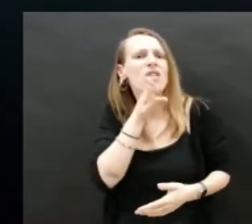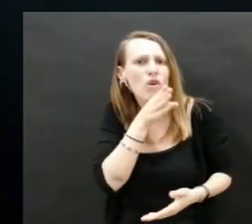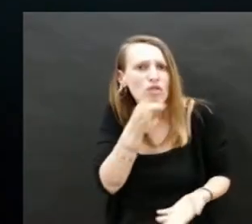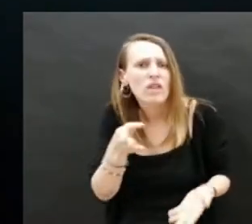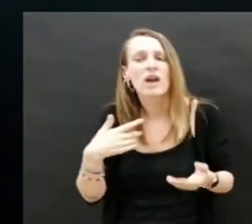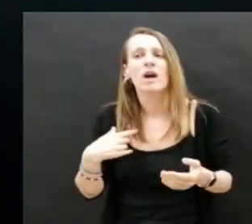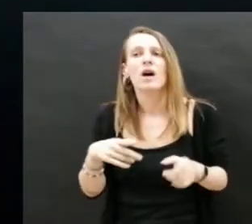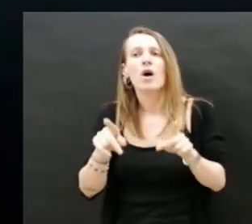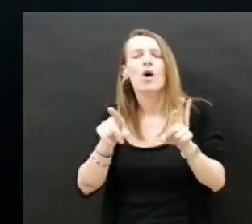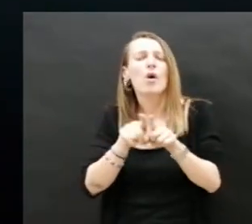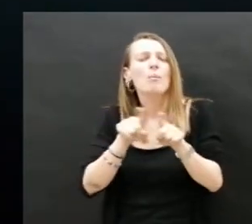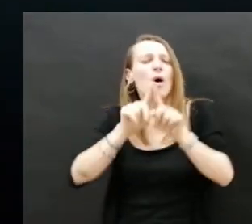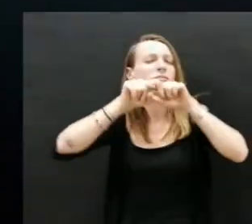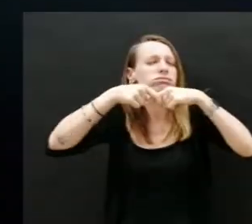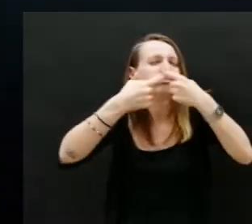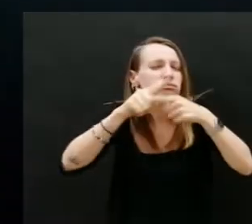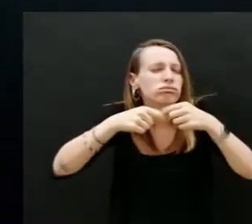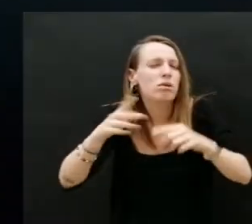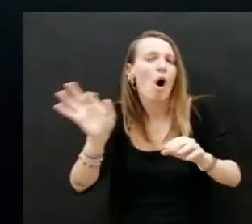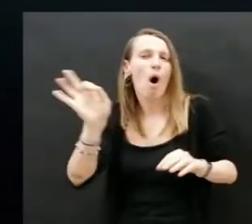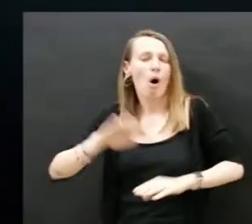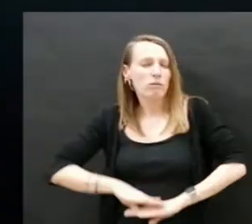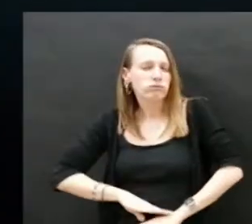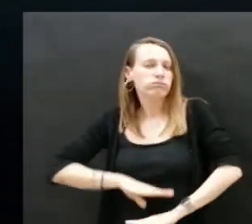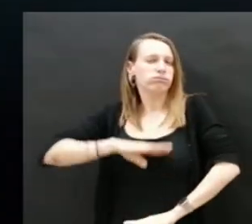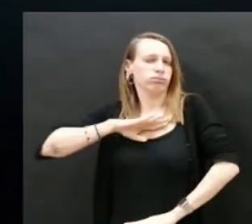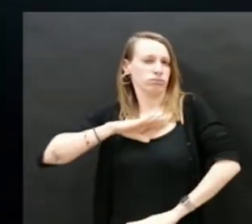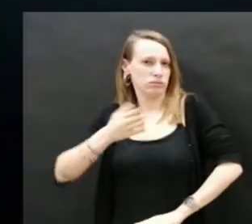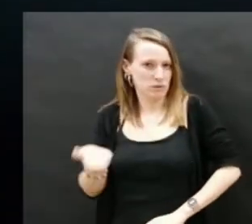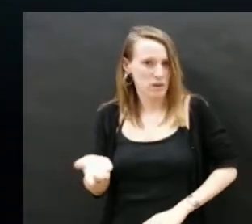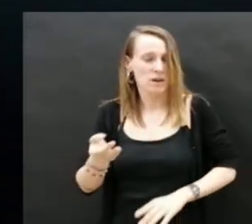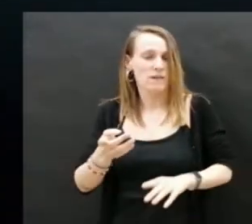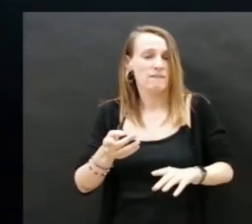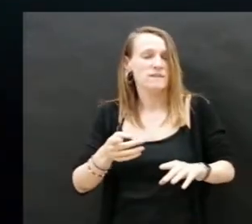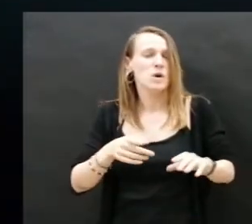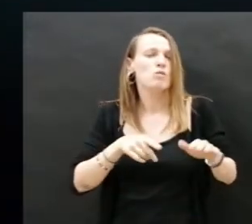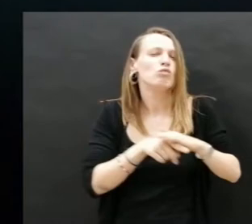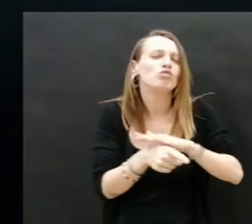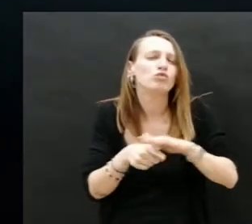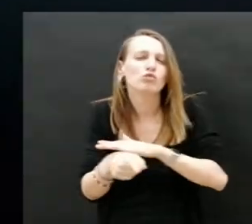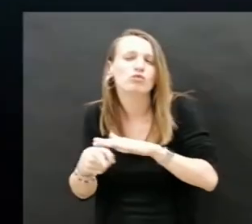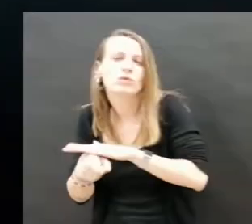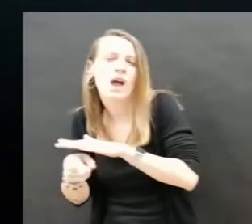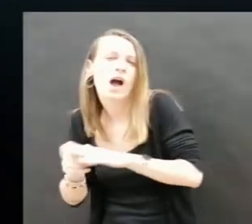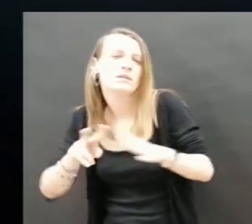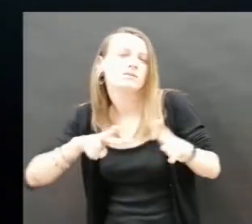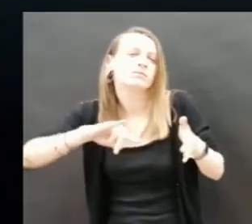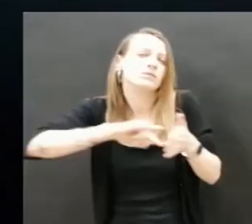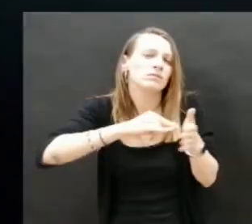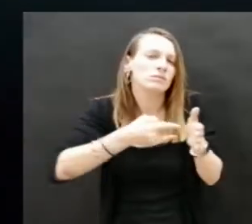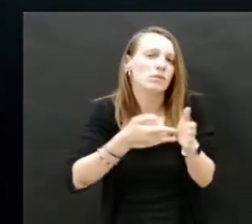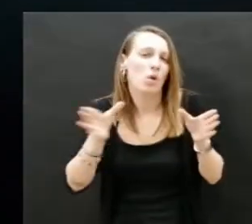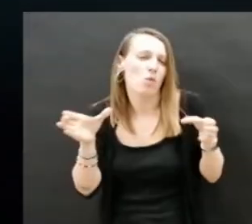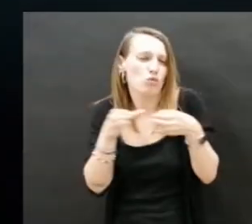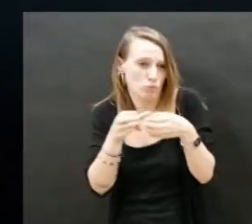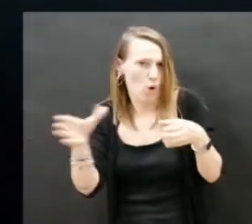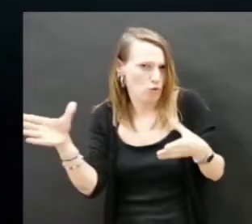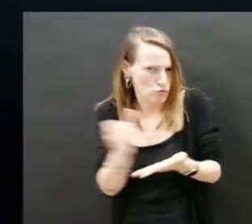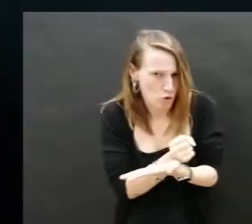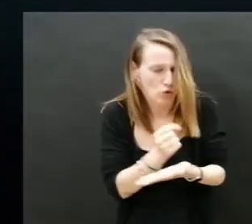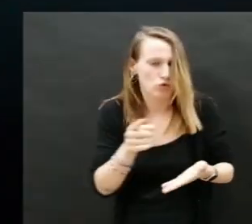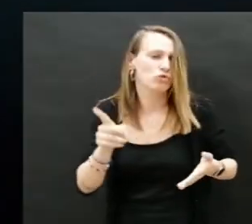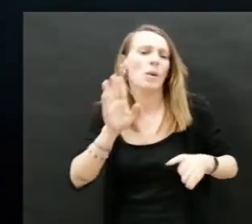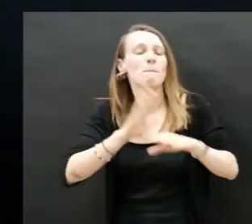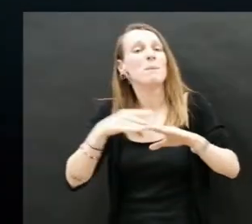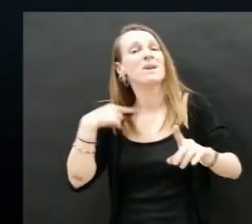com ens hem qüestionat, com hem intentat créixer els que ho hem fet i buscar punts de solució entre tot el grup de per